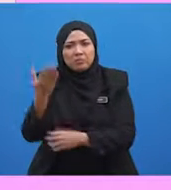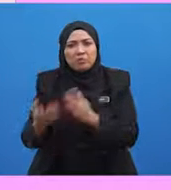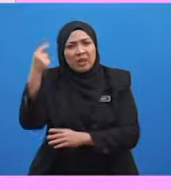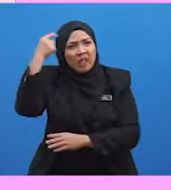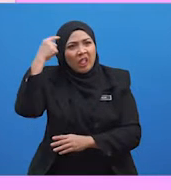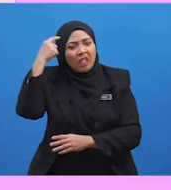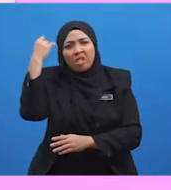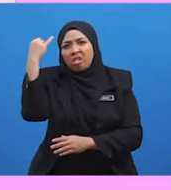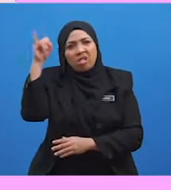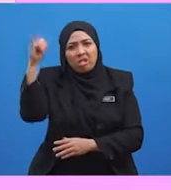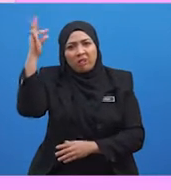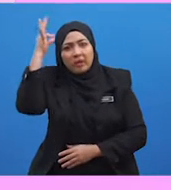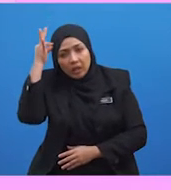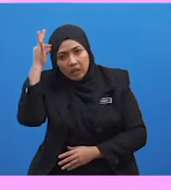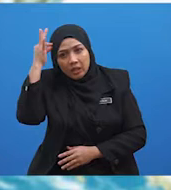fikiran.